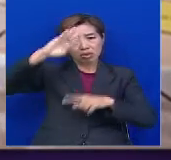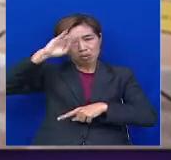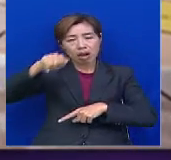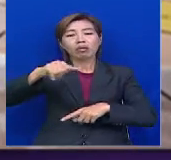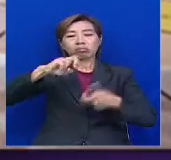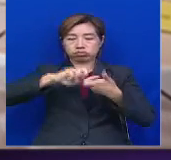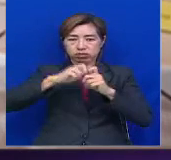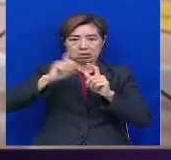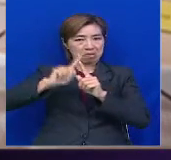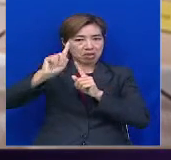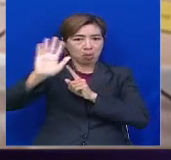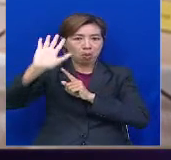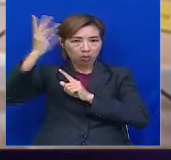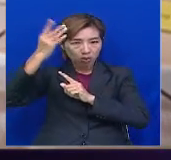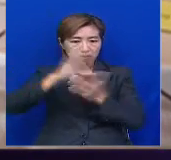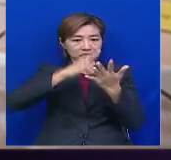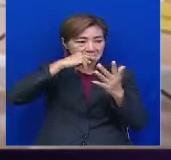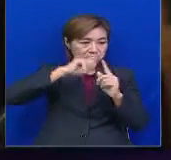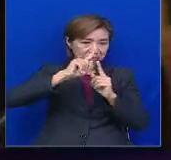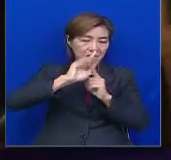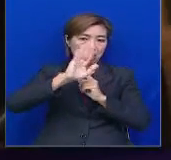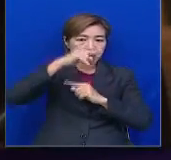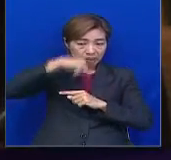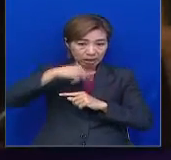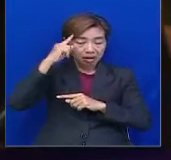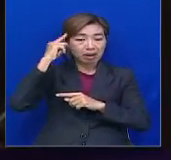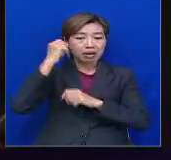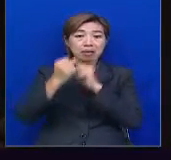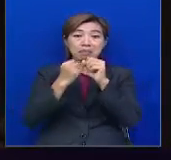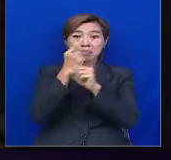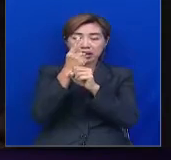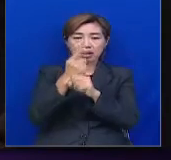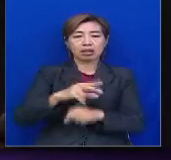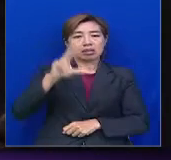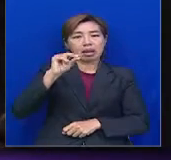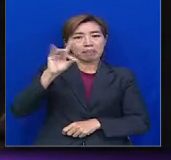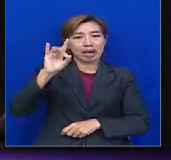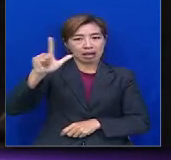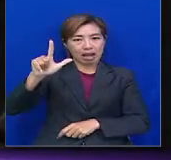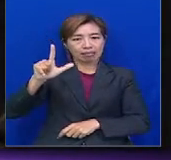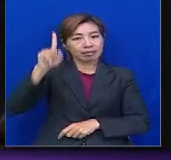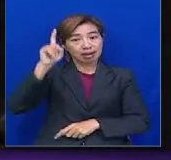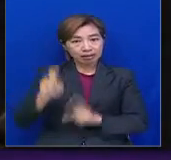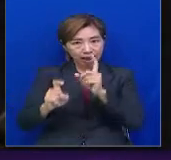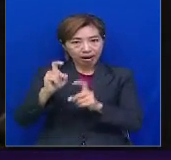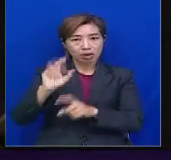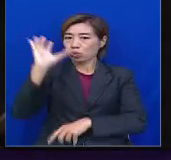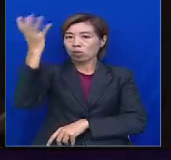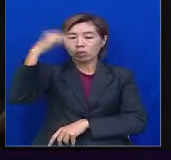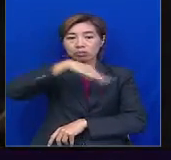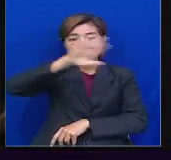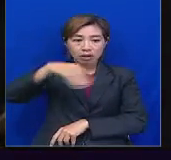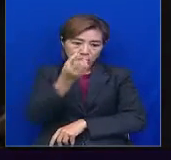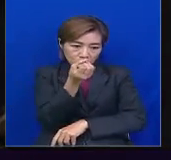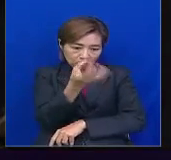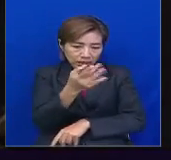เทศไทยในแต่ละปีจะมีผู้เสียชีวิตทั่วโลกประมาณ38ล้านคนโดย3ใน4หรือประมาณ28ล้านคนอยู่ในกลุ่มประเท